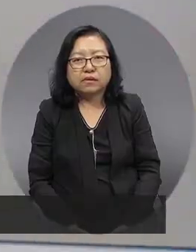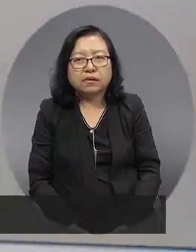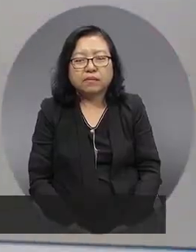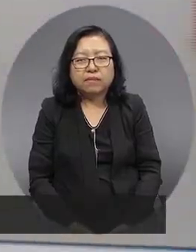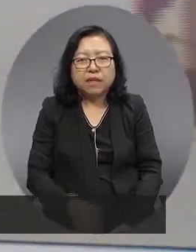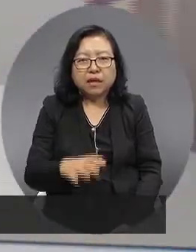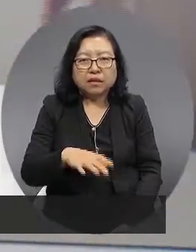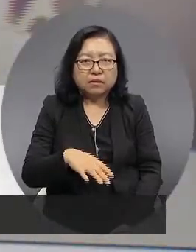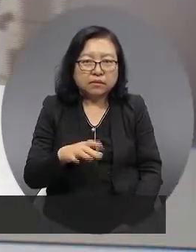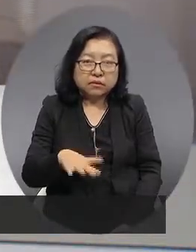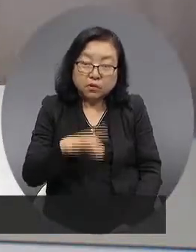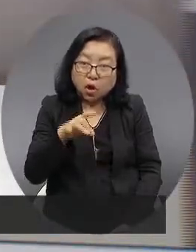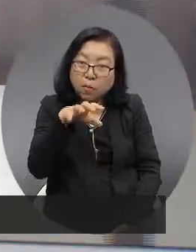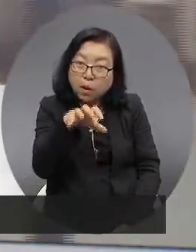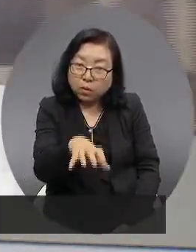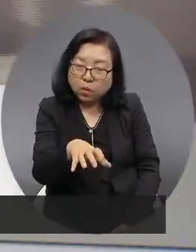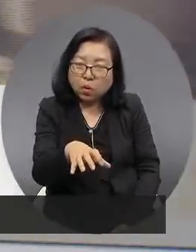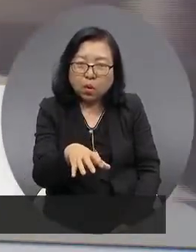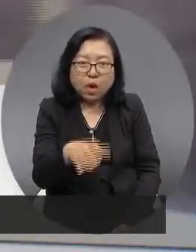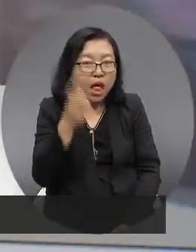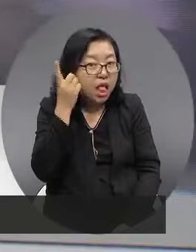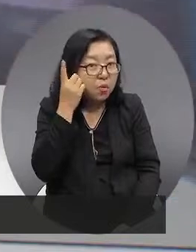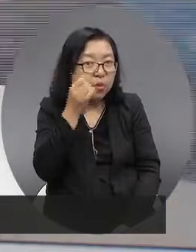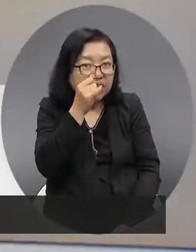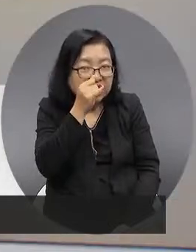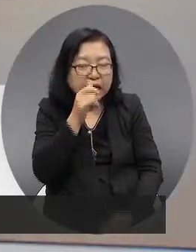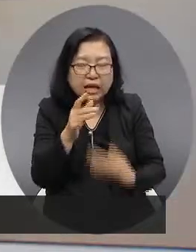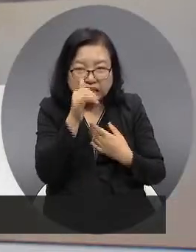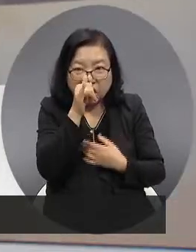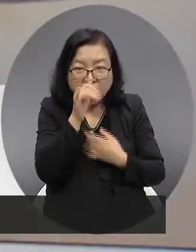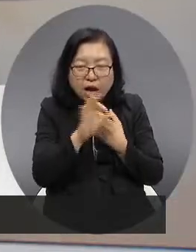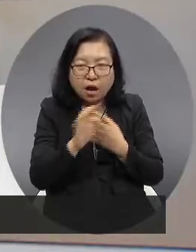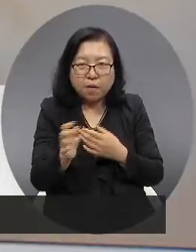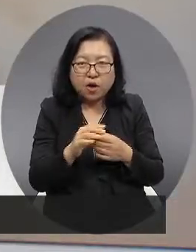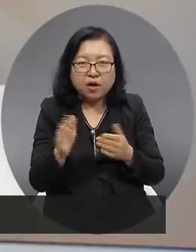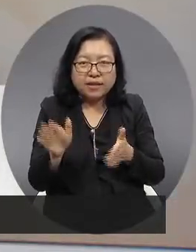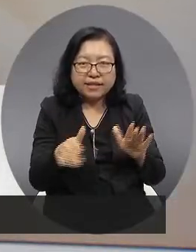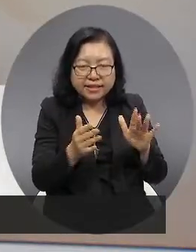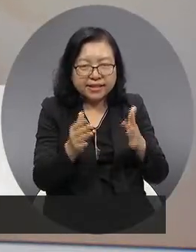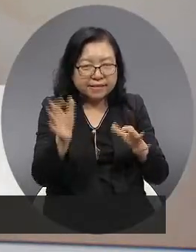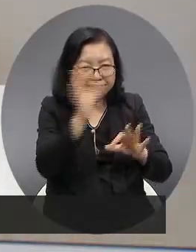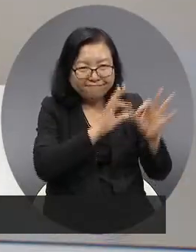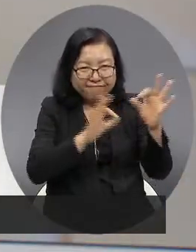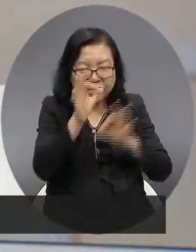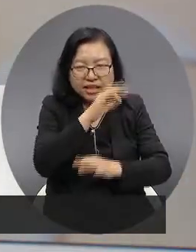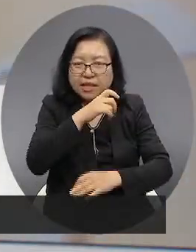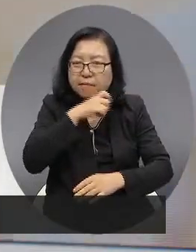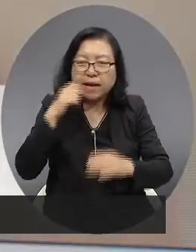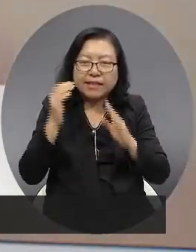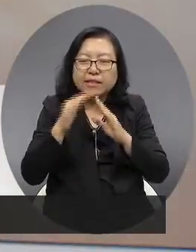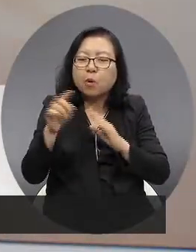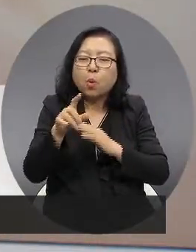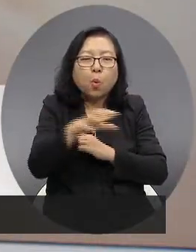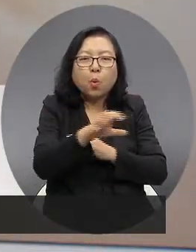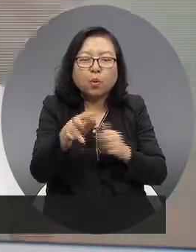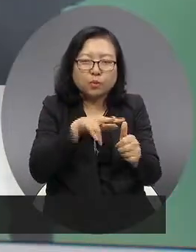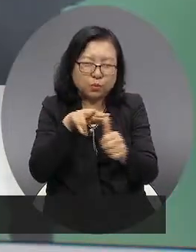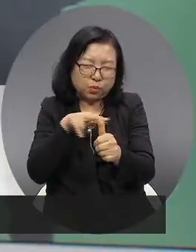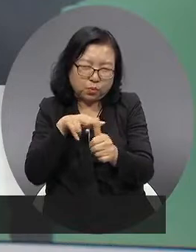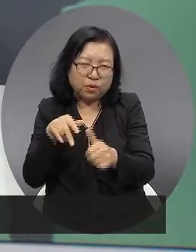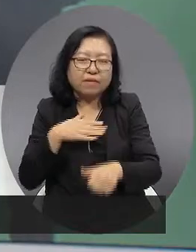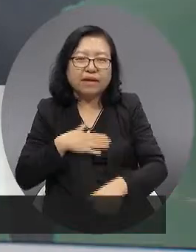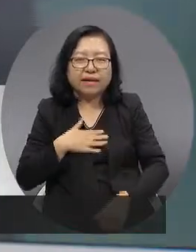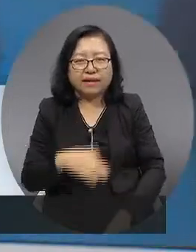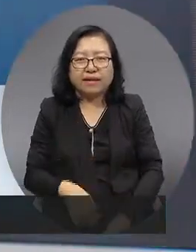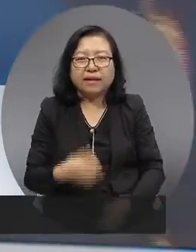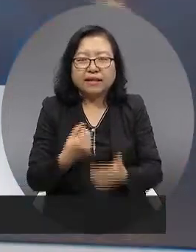처음 가는 장소도 스마트폰만 있으면 길찾기부터 맛집까지 모든 정보를 얻을 수 있죠. 지자체들도 여기에 발맞춰